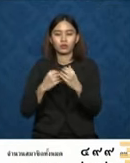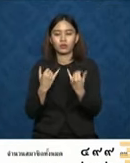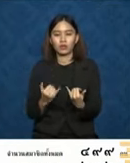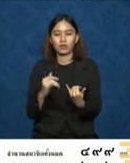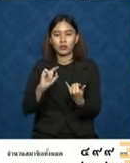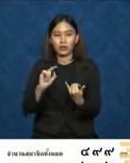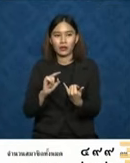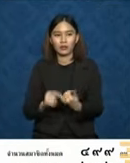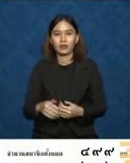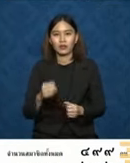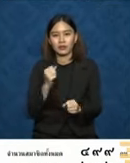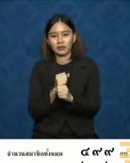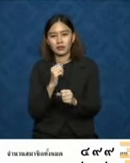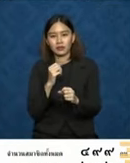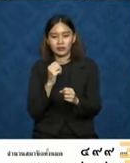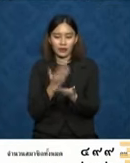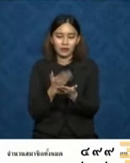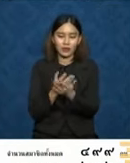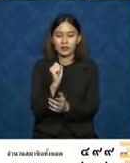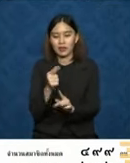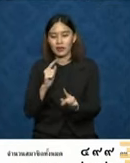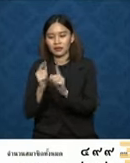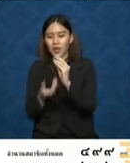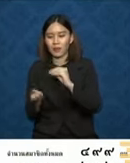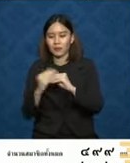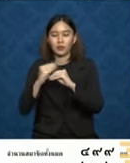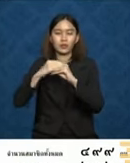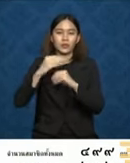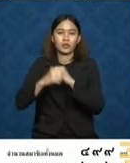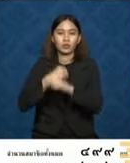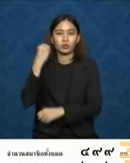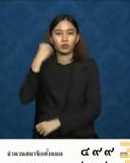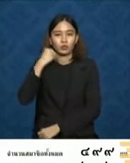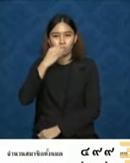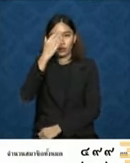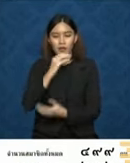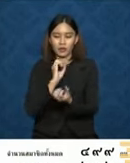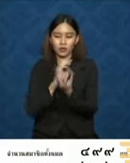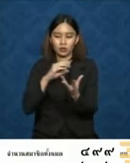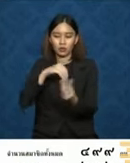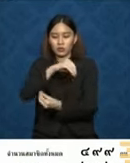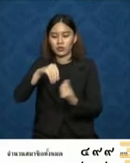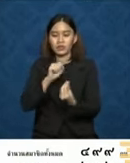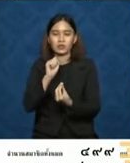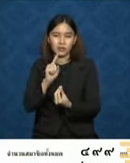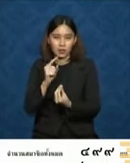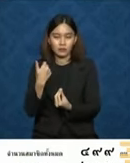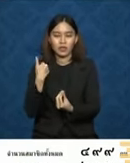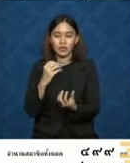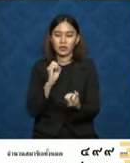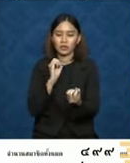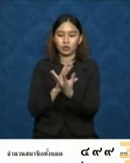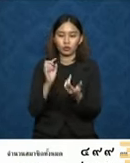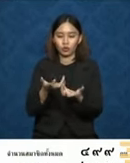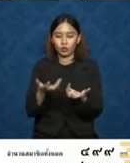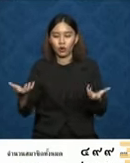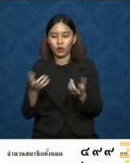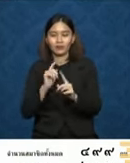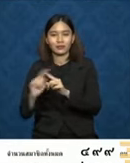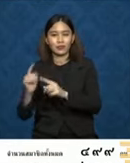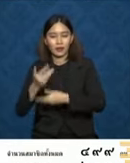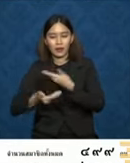ปัจจุบันค่าองจีบและค่าใช้จ่ายเพิ่มขึ้นทุกปีเนื่องจากได้รับผลกระทบจากเศรษฐกิจมีผลกระทบสินค้าอุปโภค